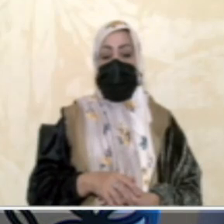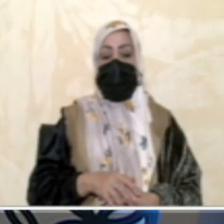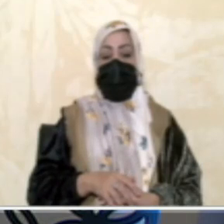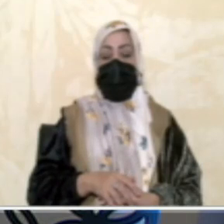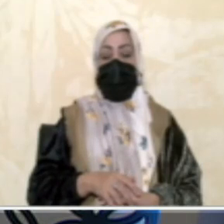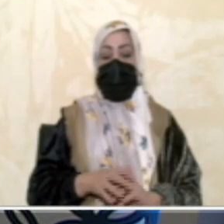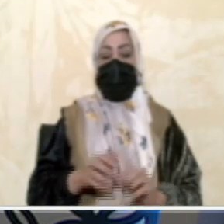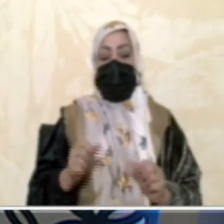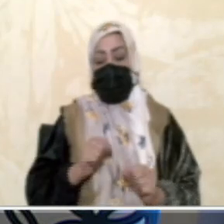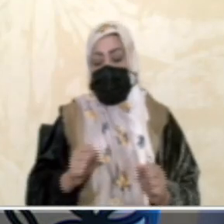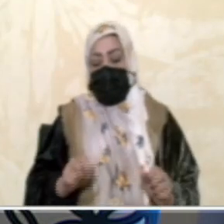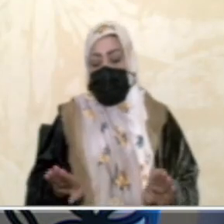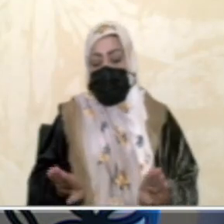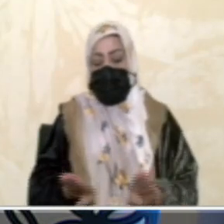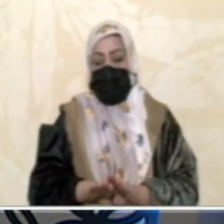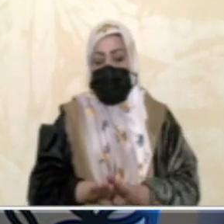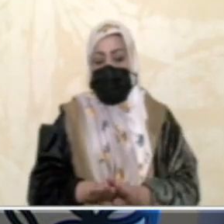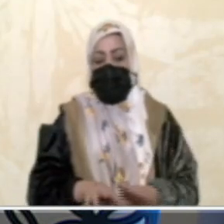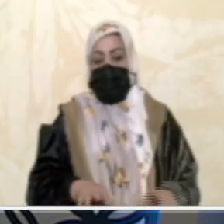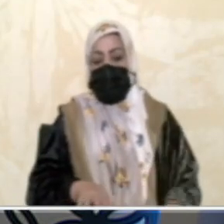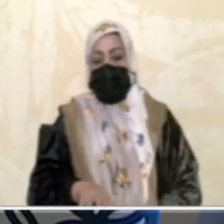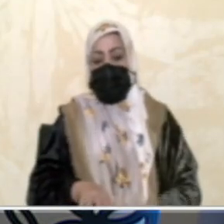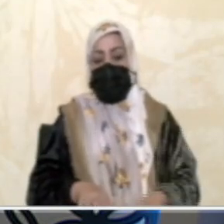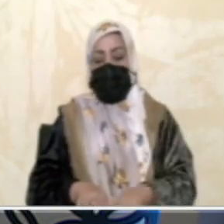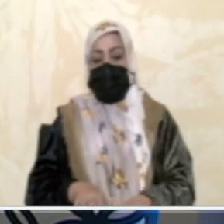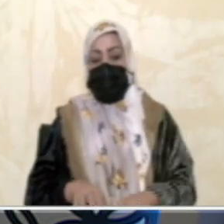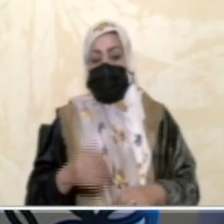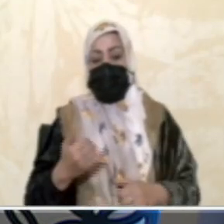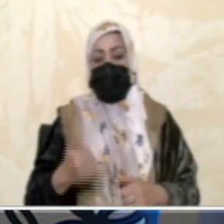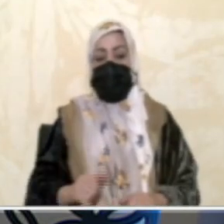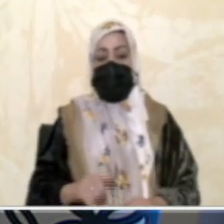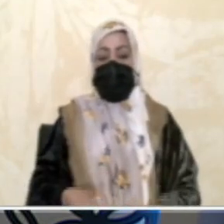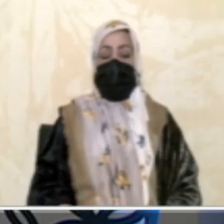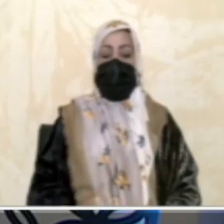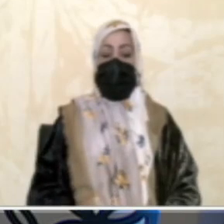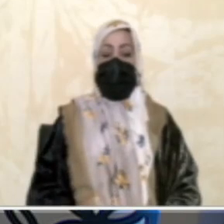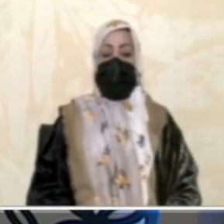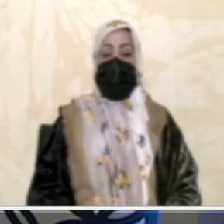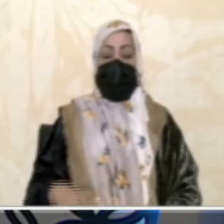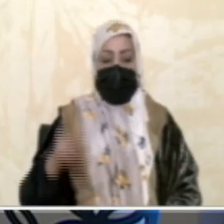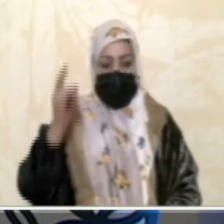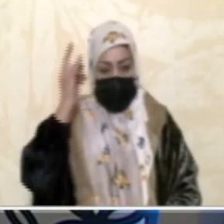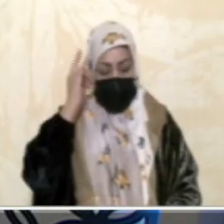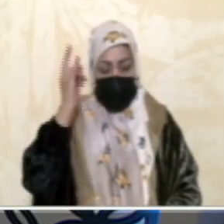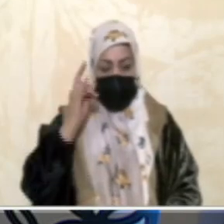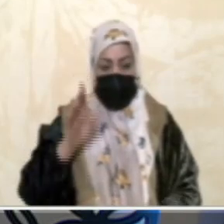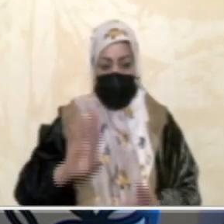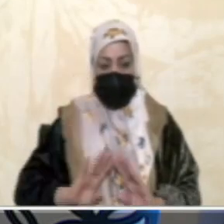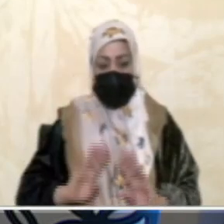ما تخليش خروجات للشيطان هو احنا رجلينا